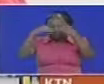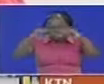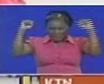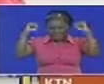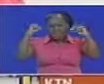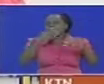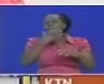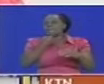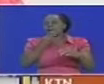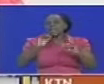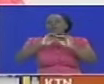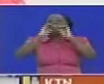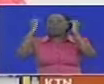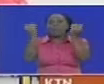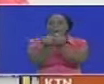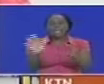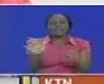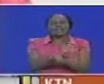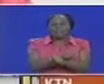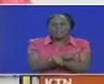men worldwide,